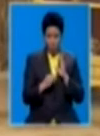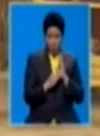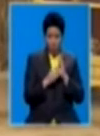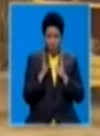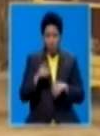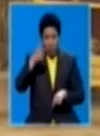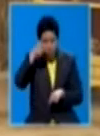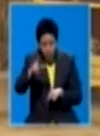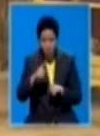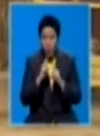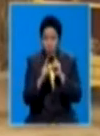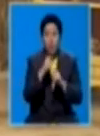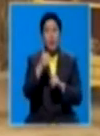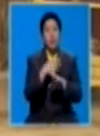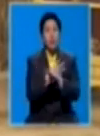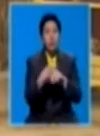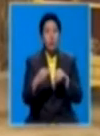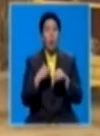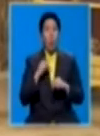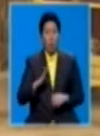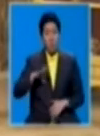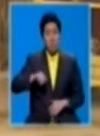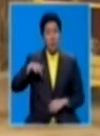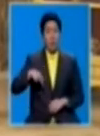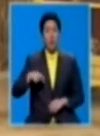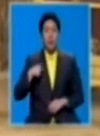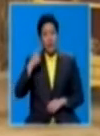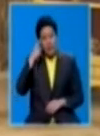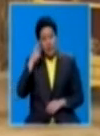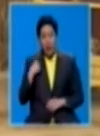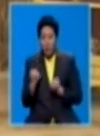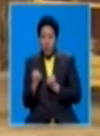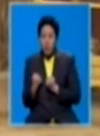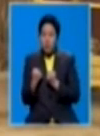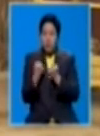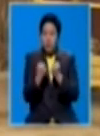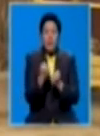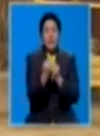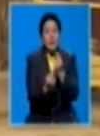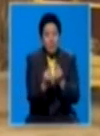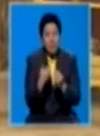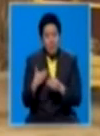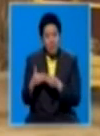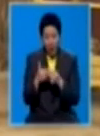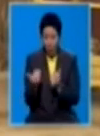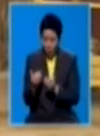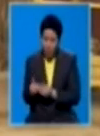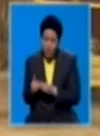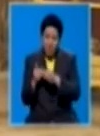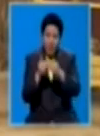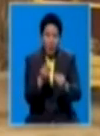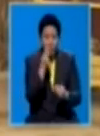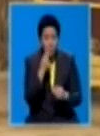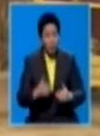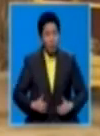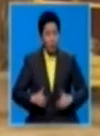ราบมาว่าหลายครอบครัวคนในเมืองได้เดินทางมาเยี่ยมเยือนชาวนาที่ปลูกข้าวอินทรีย์ให้เขาพาลูกหลานไปเรียนรู้วิถีชีวิตช